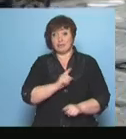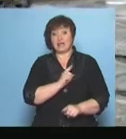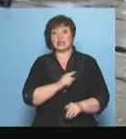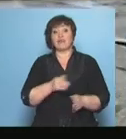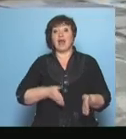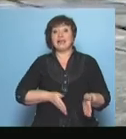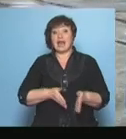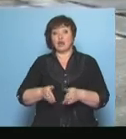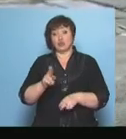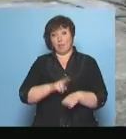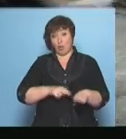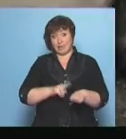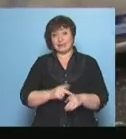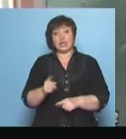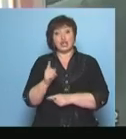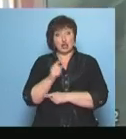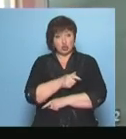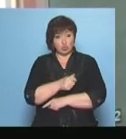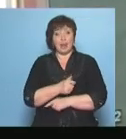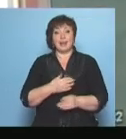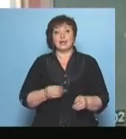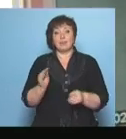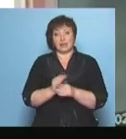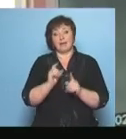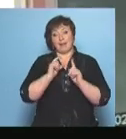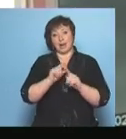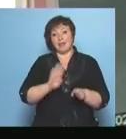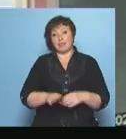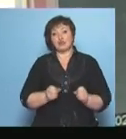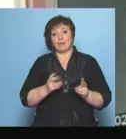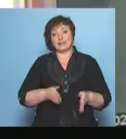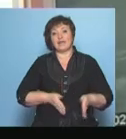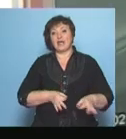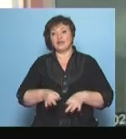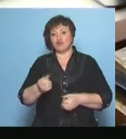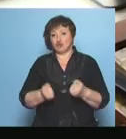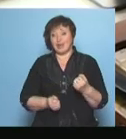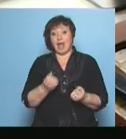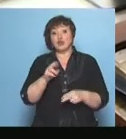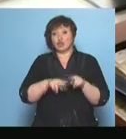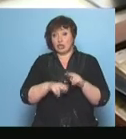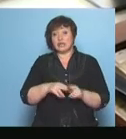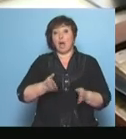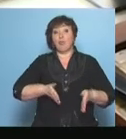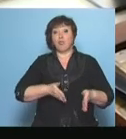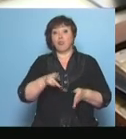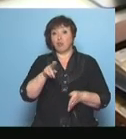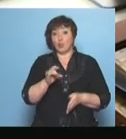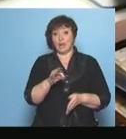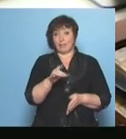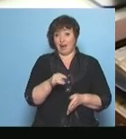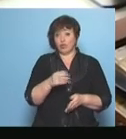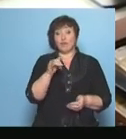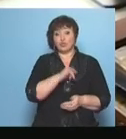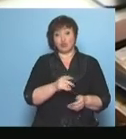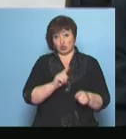полиции, дежурный на переезде – это дополнительная гарантия безопасного движения. А еще строительство путепровода в Удмуртии уже скоро